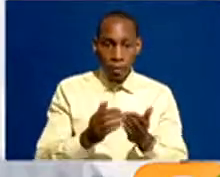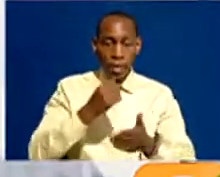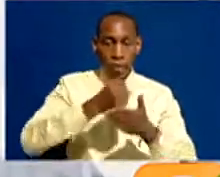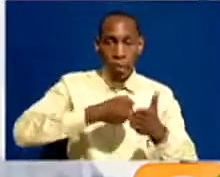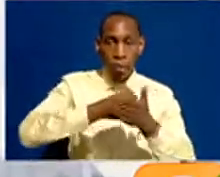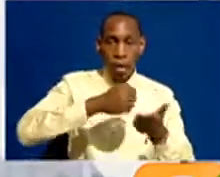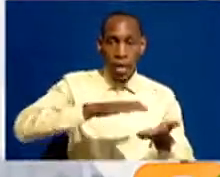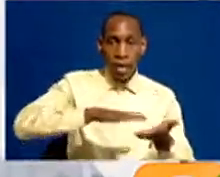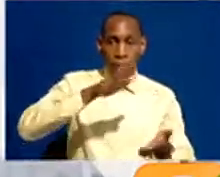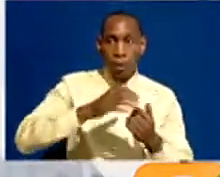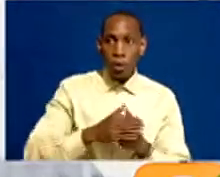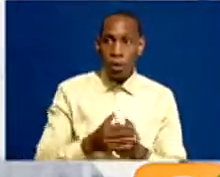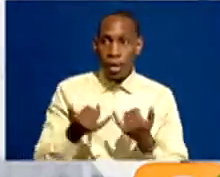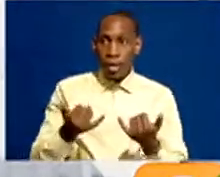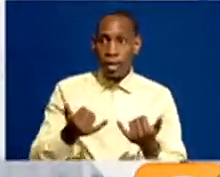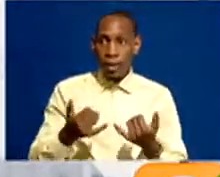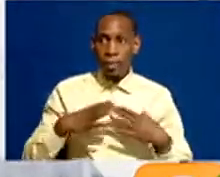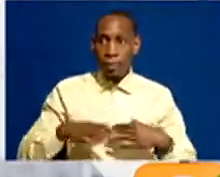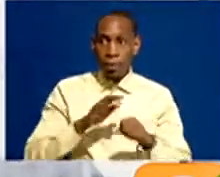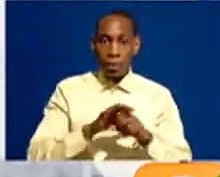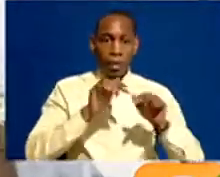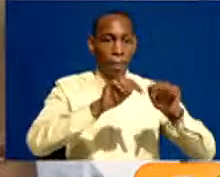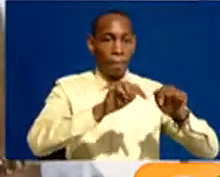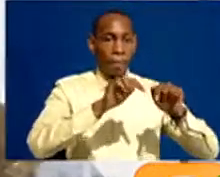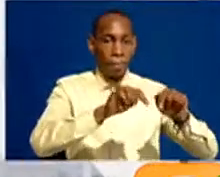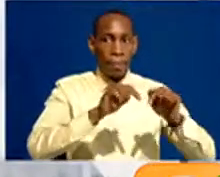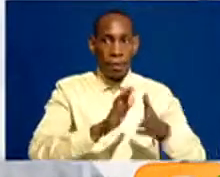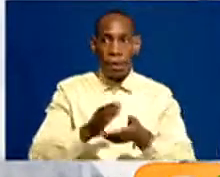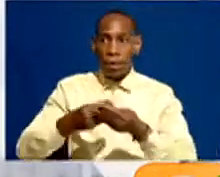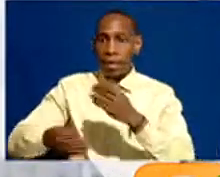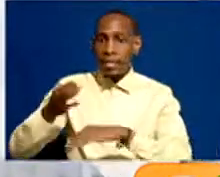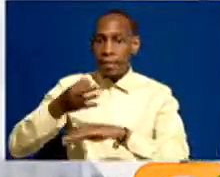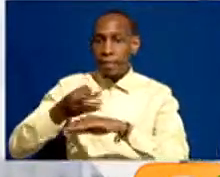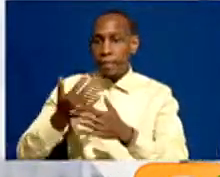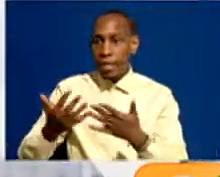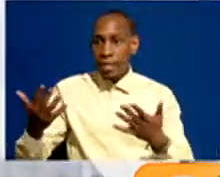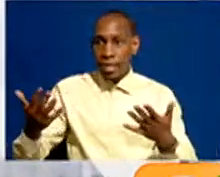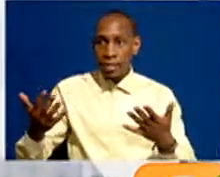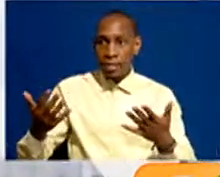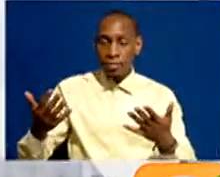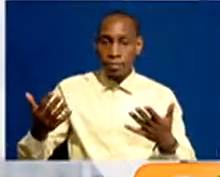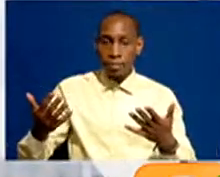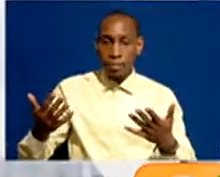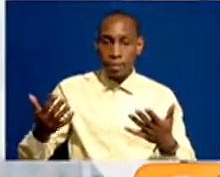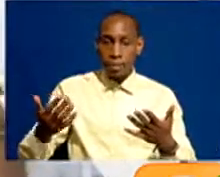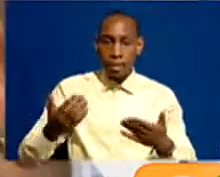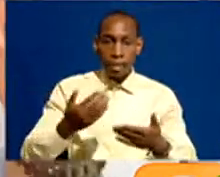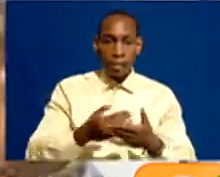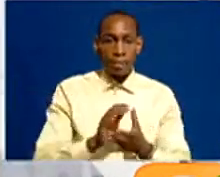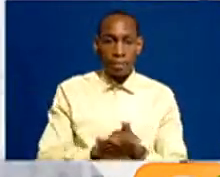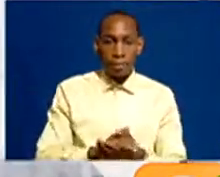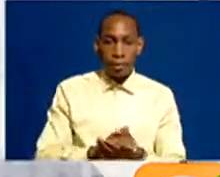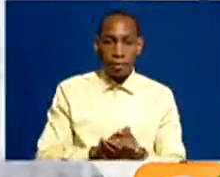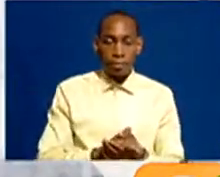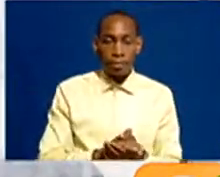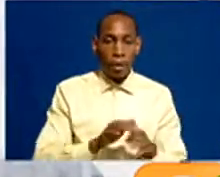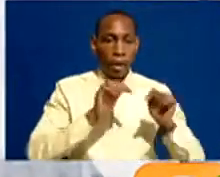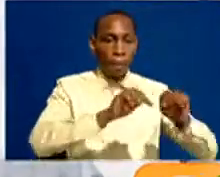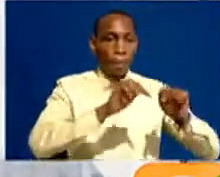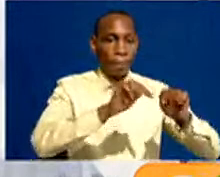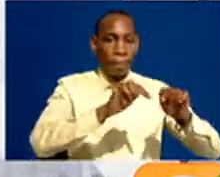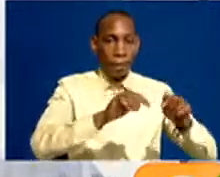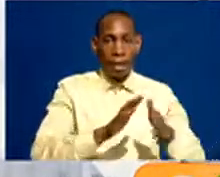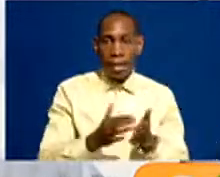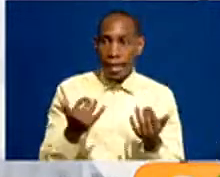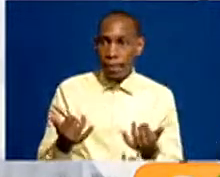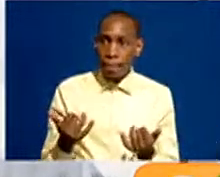zaidi. Wale wengi unasikia wanakuchafuria soko, damaa anauza vitu fake, damaa anaongea vibaya, damaa amefanya.